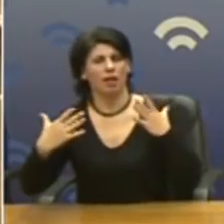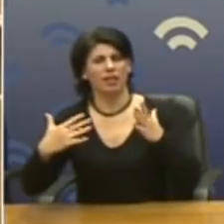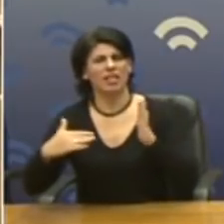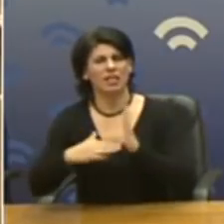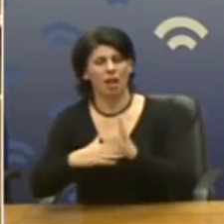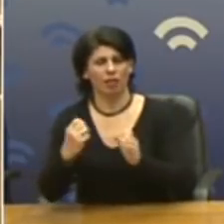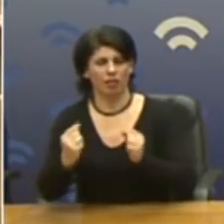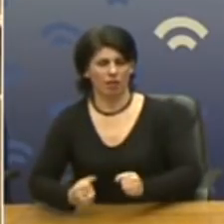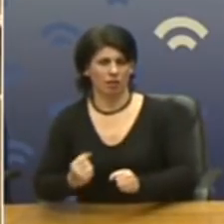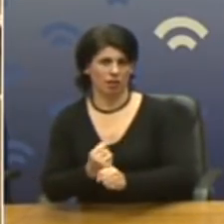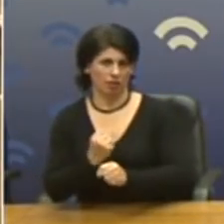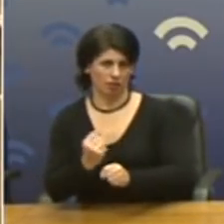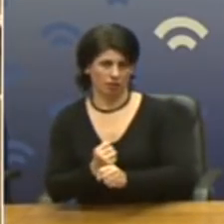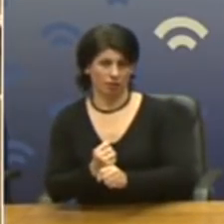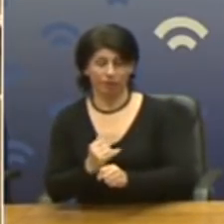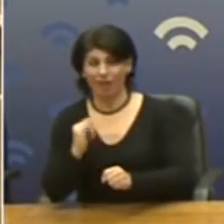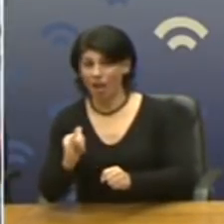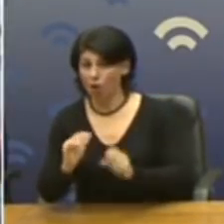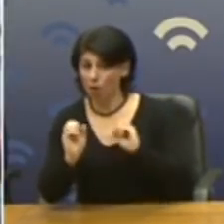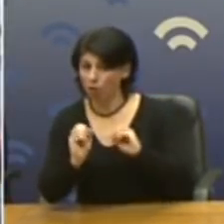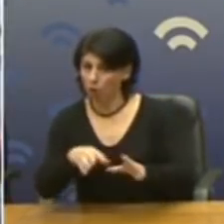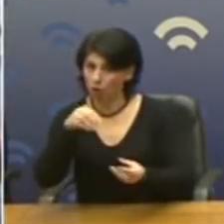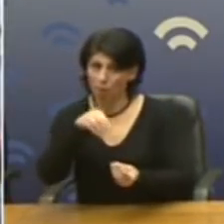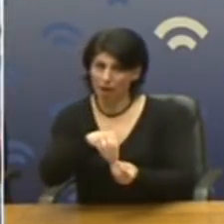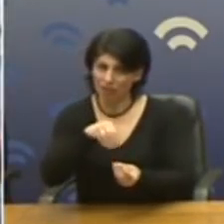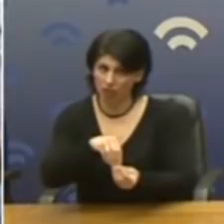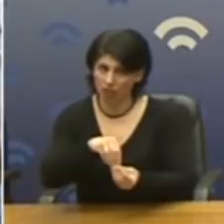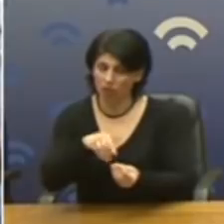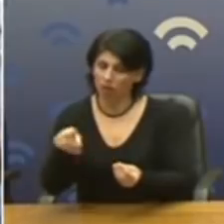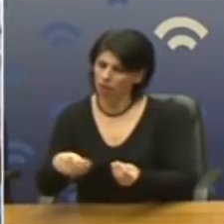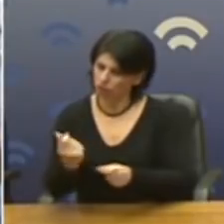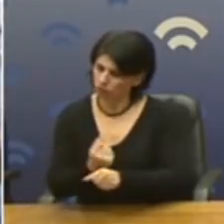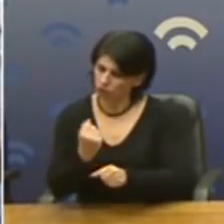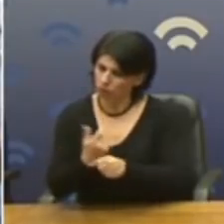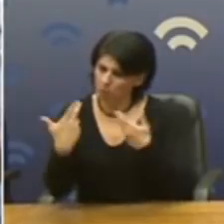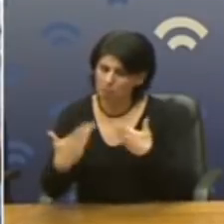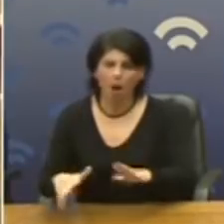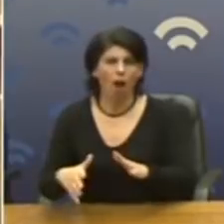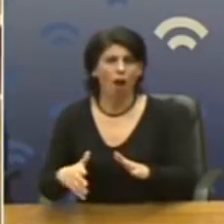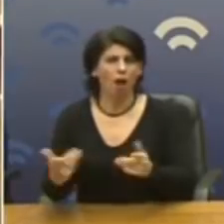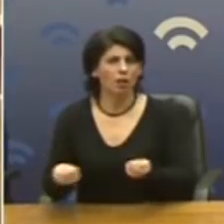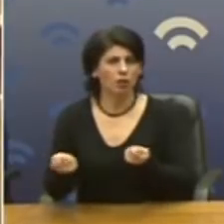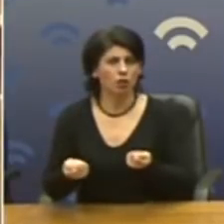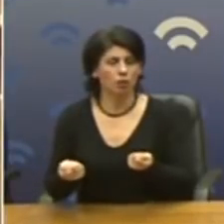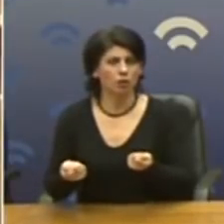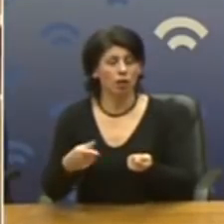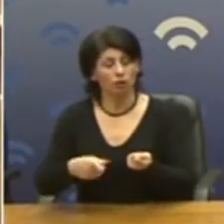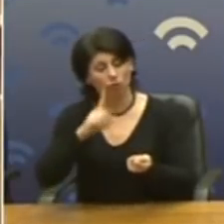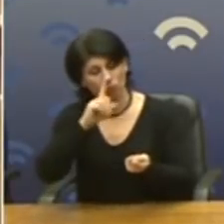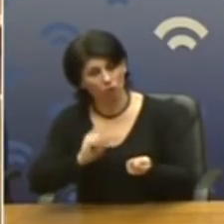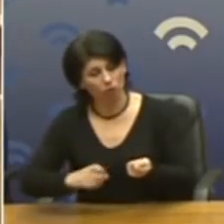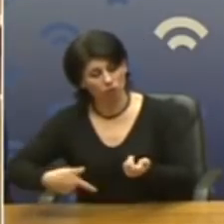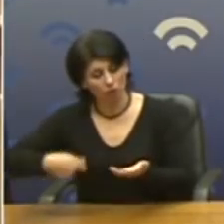εργασίας. Ακόμα και το δώρο του Πάσχα, που είναι δεδουλευμένα των εργαζομένων και που υποχρεούται